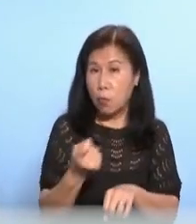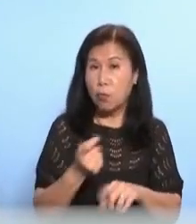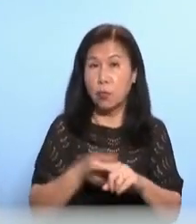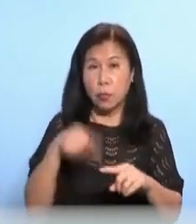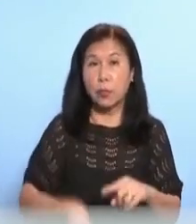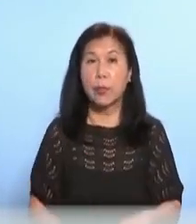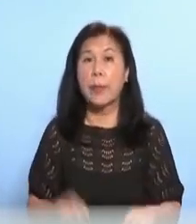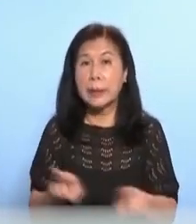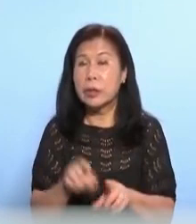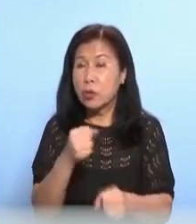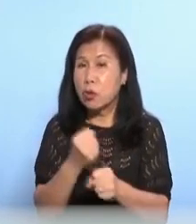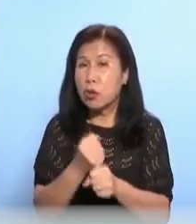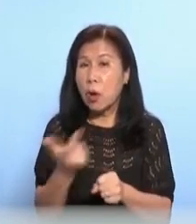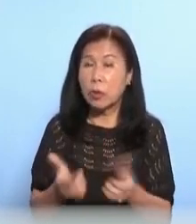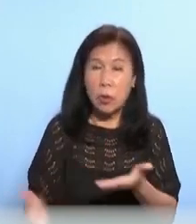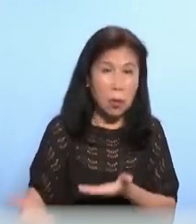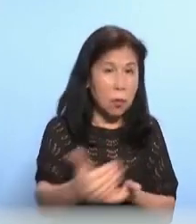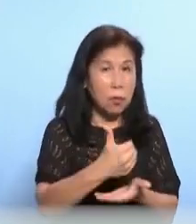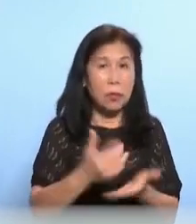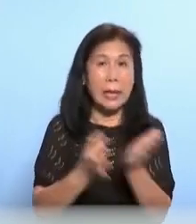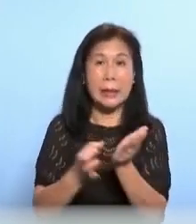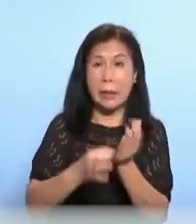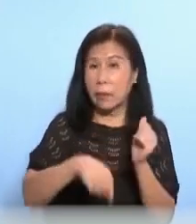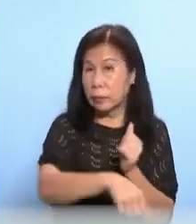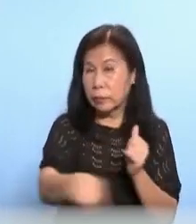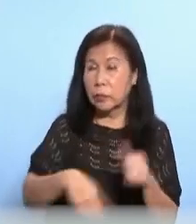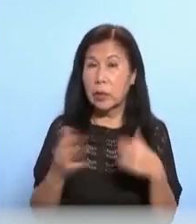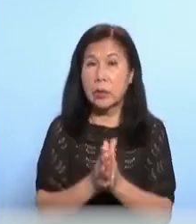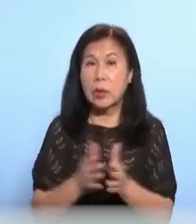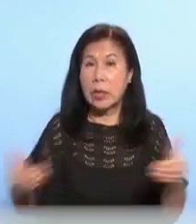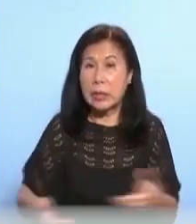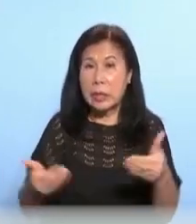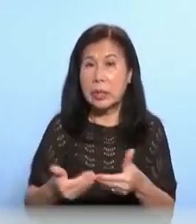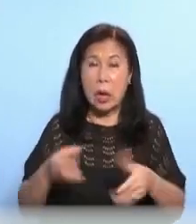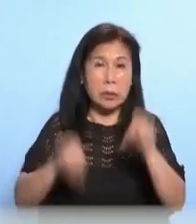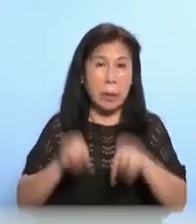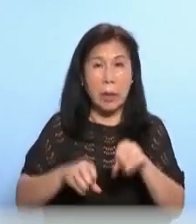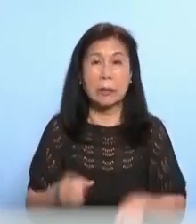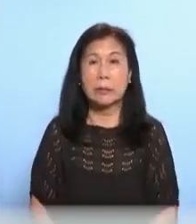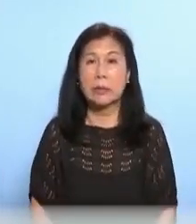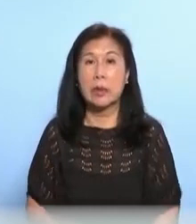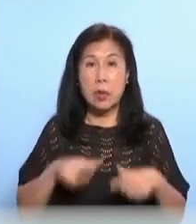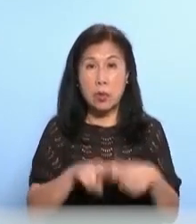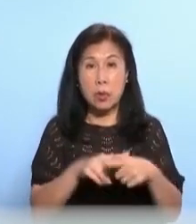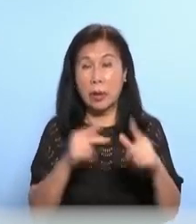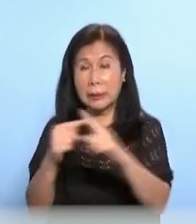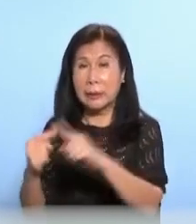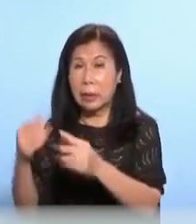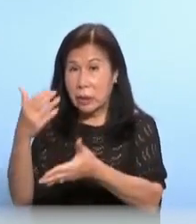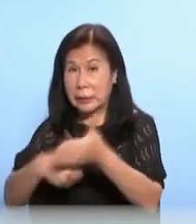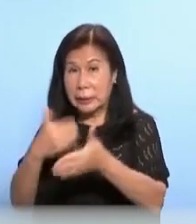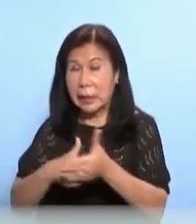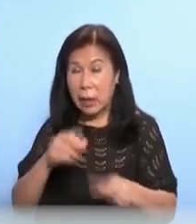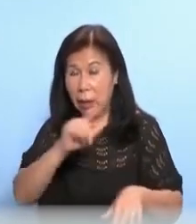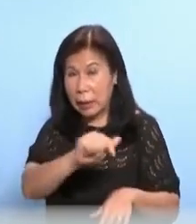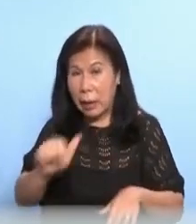要做多啲嘅回收網絡點，尤其是喺廚餘方面。而在推動全民減廢達至